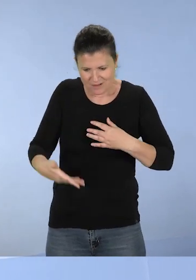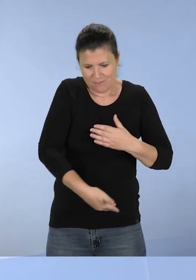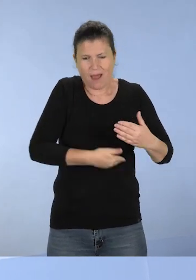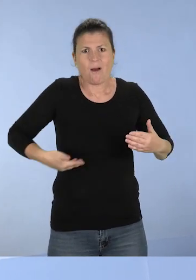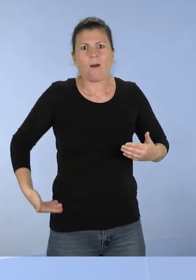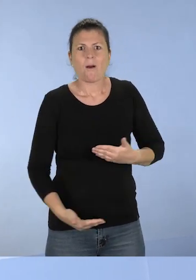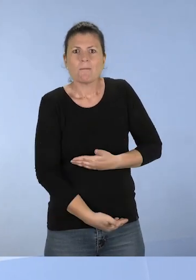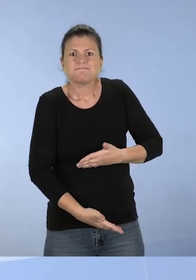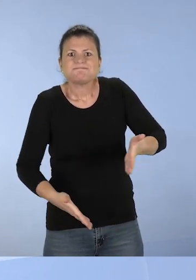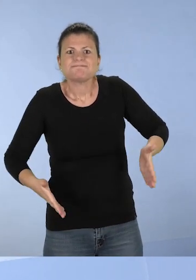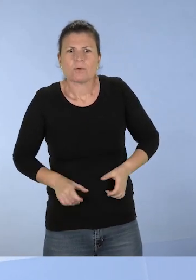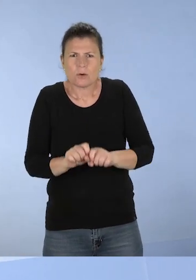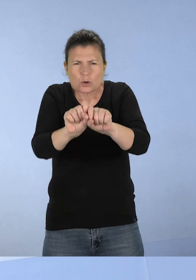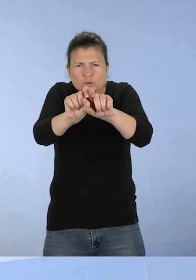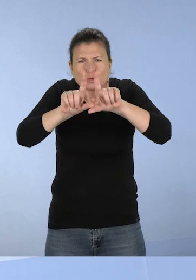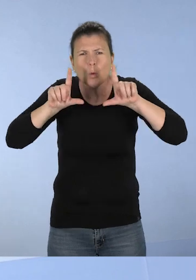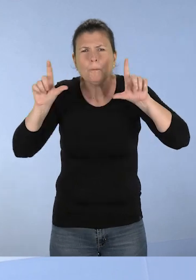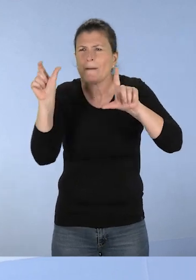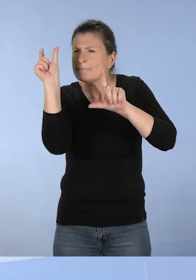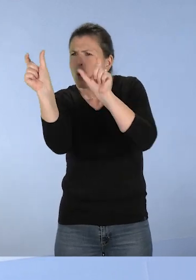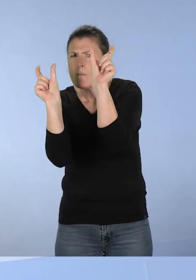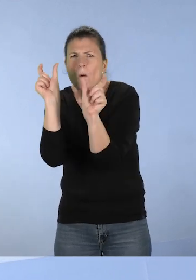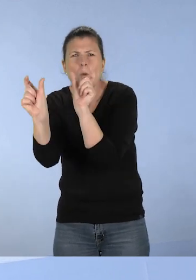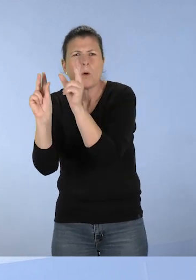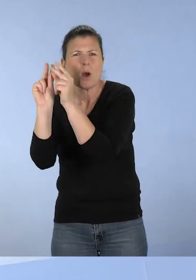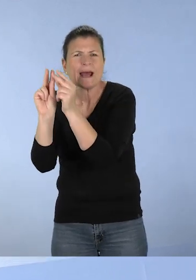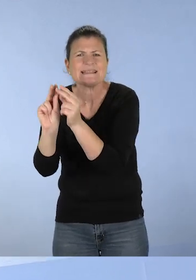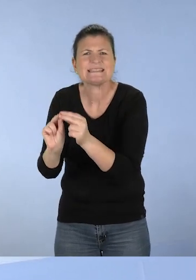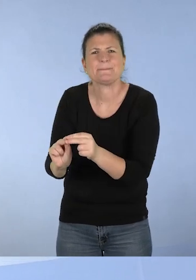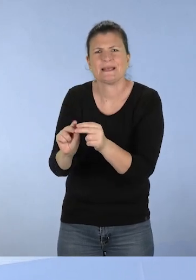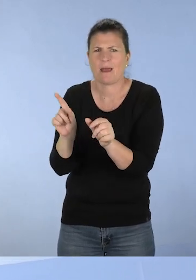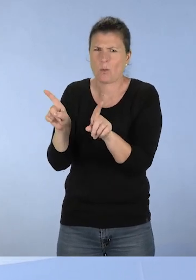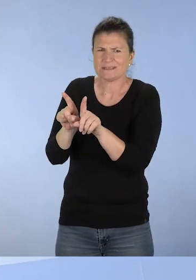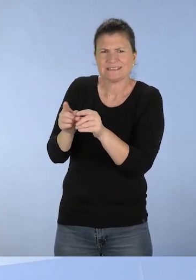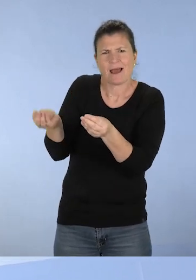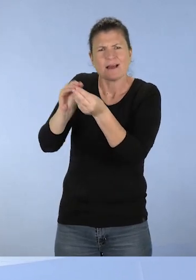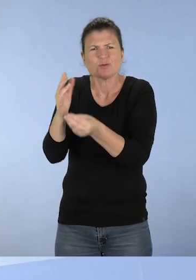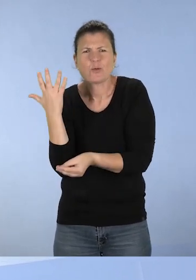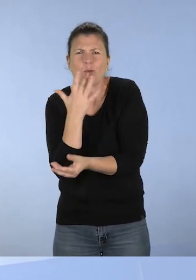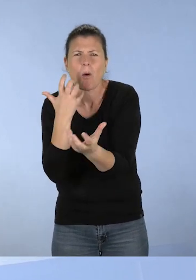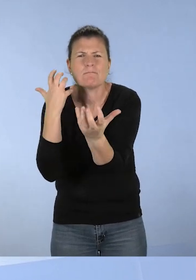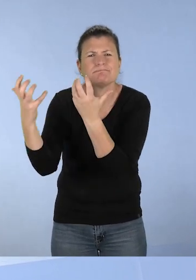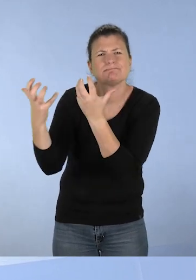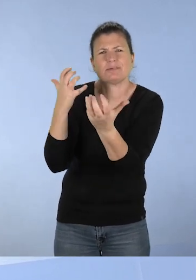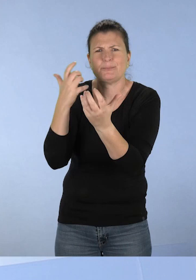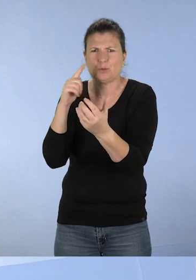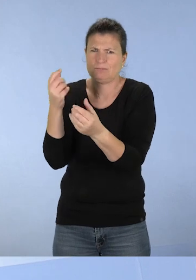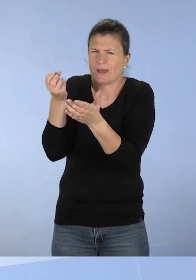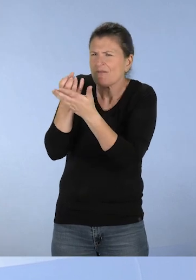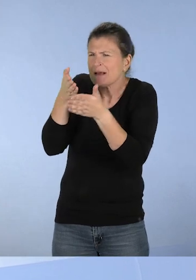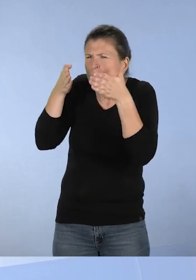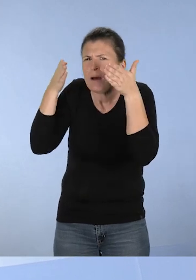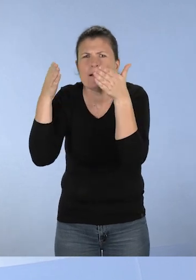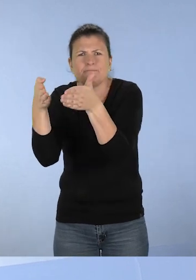anatomique détaillée en transparence et à côté le zoom de la zone anatomique légendée. Nous avons choisi de faire un jeu de couleurs permettant de mettre le